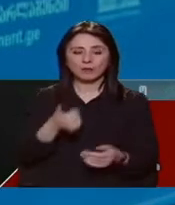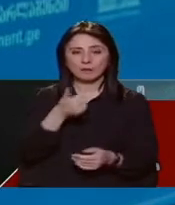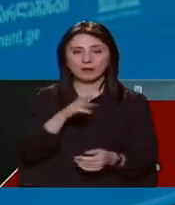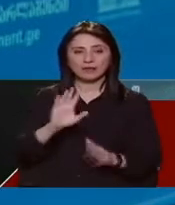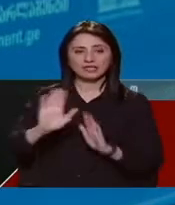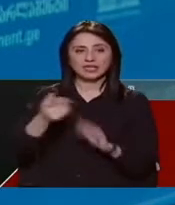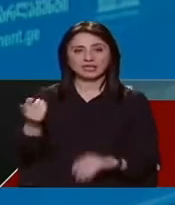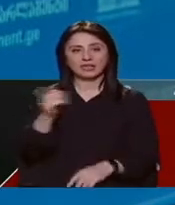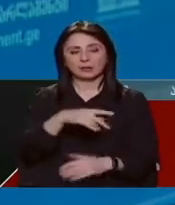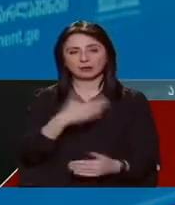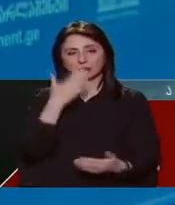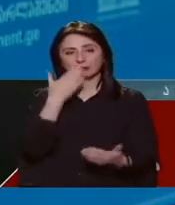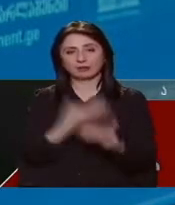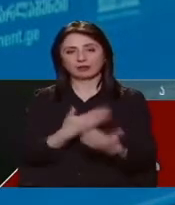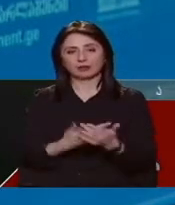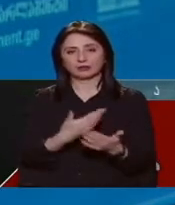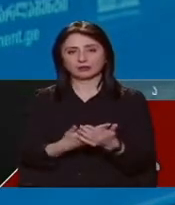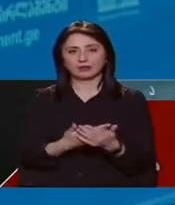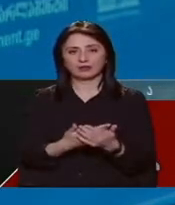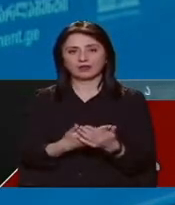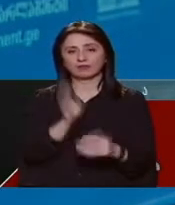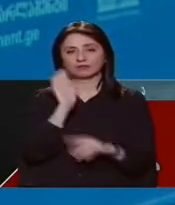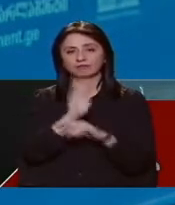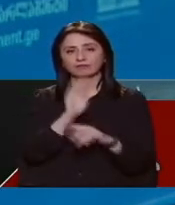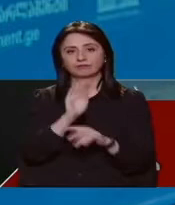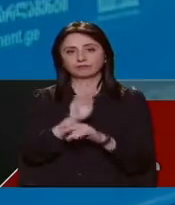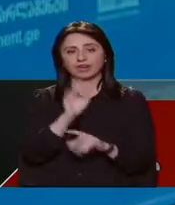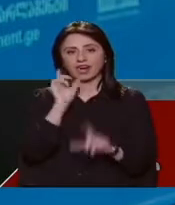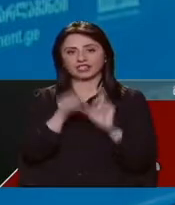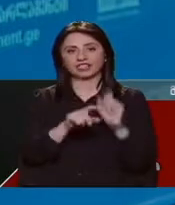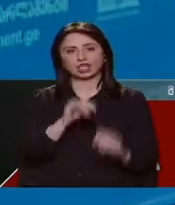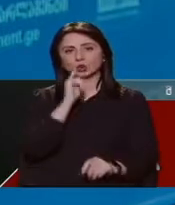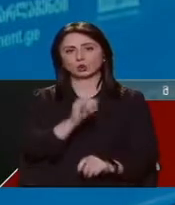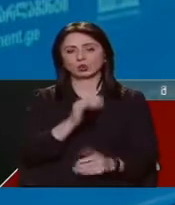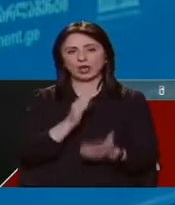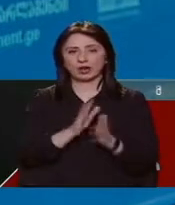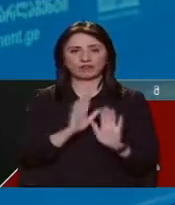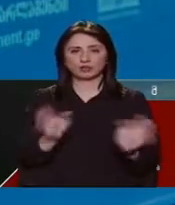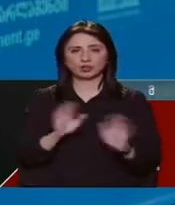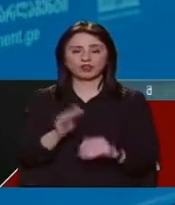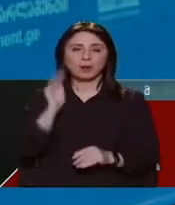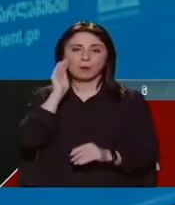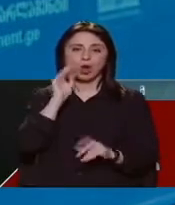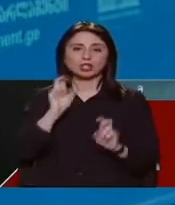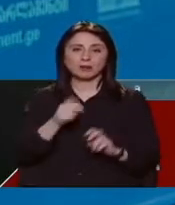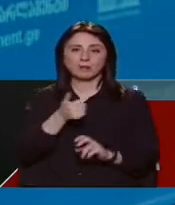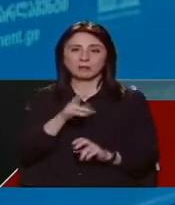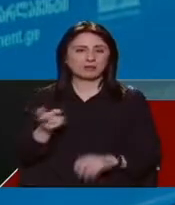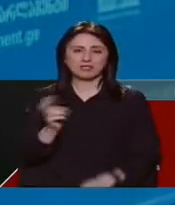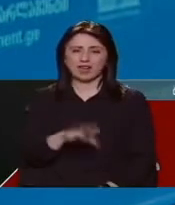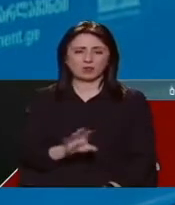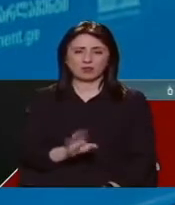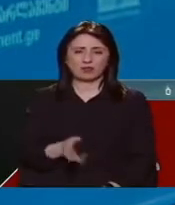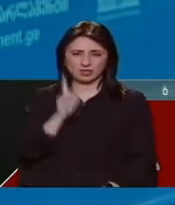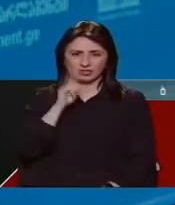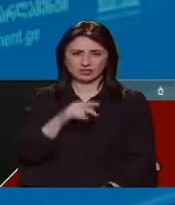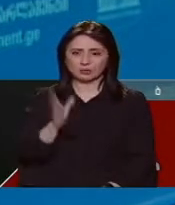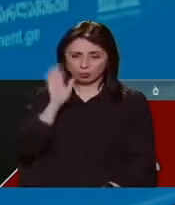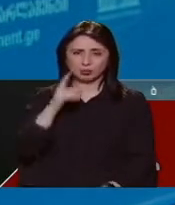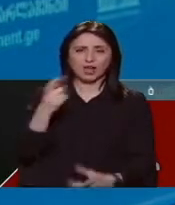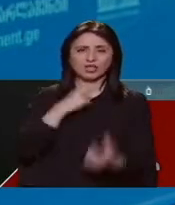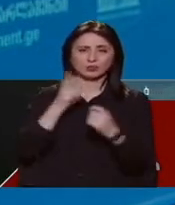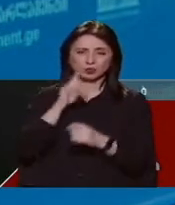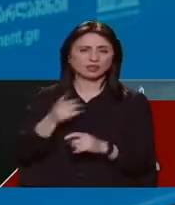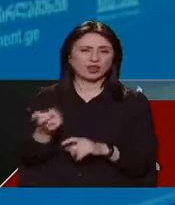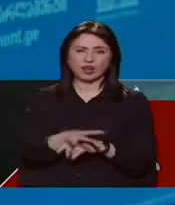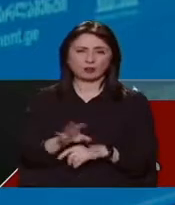პრემიერის დაბარება იმისთვის, რომ გალანძღო, როგორი ცუდია ის და რა თქმა უნდა ამის მოსასმენად პრემიერი არ მოვა და შესაბამისად